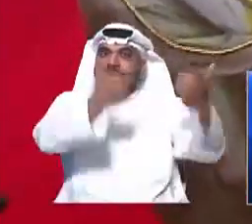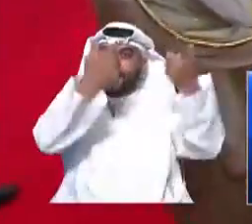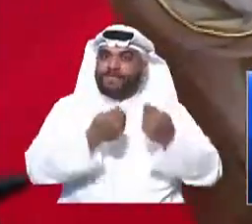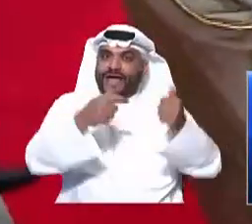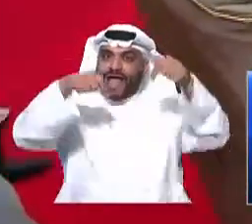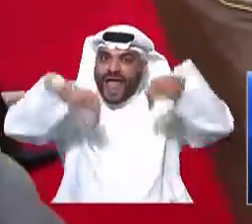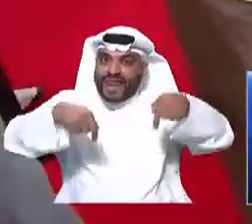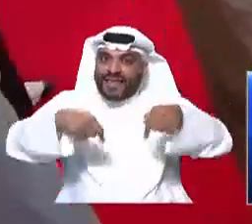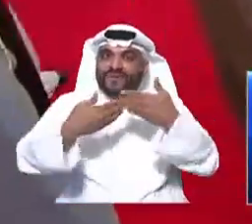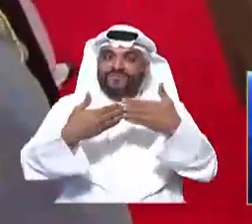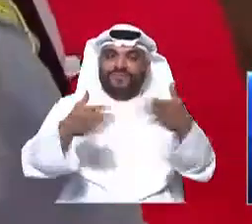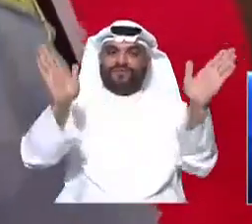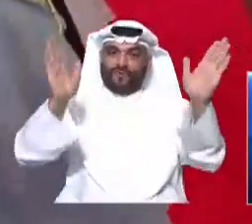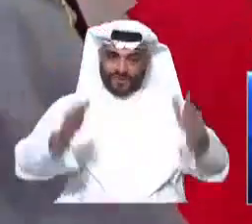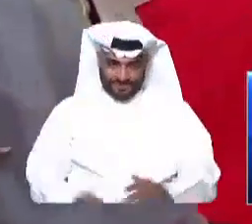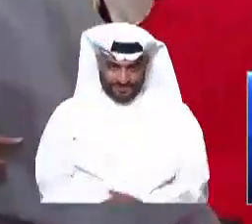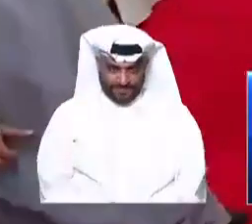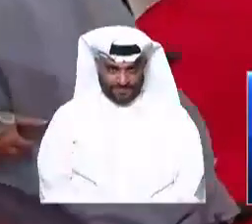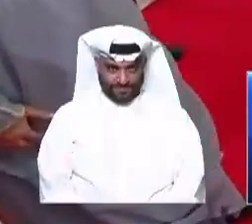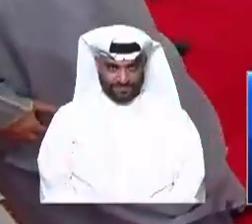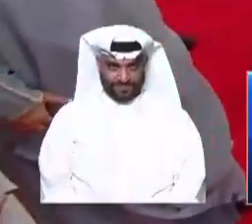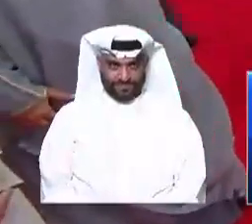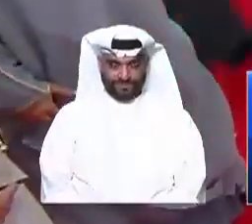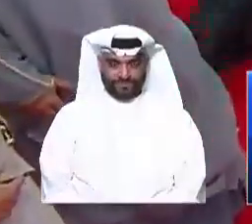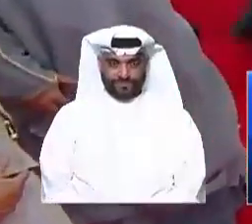عزف النشيد الوطني.